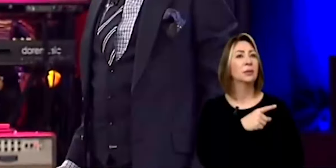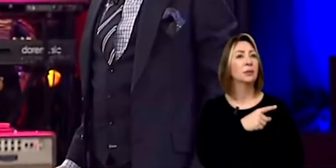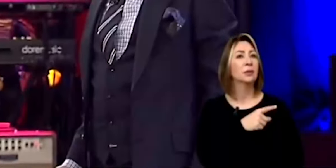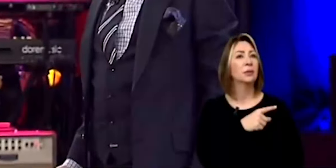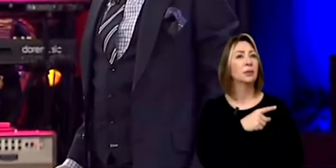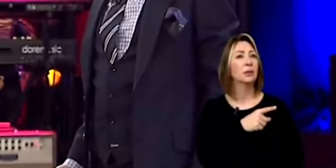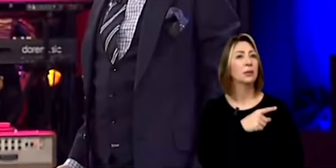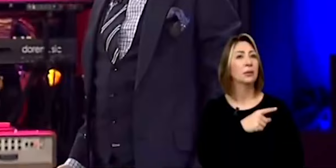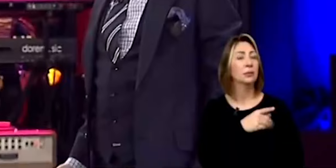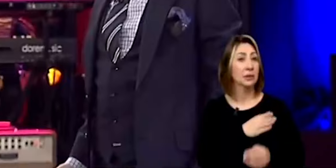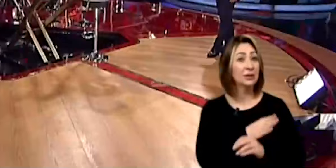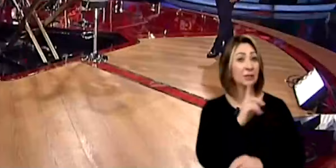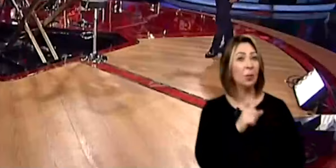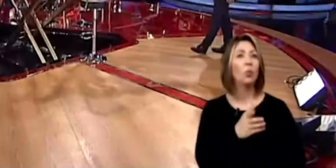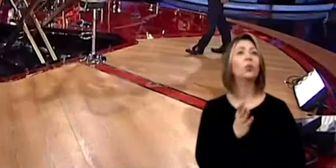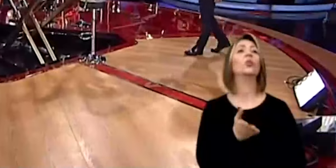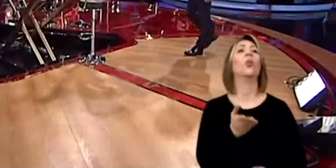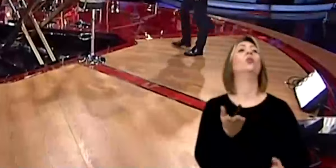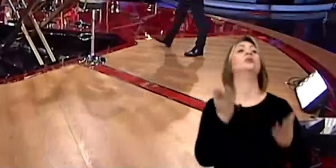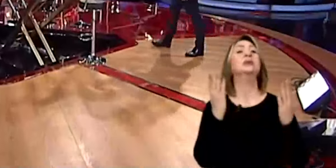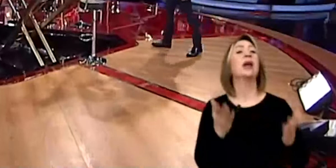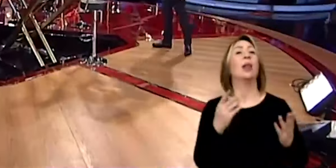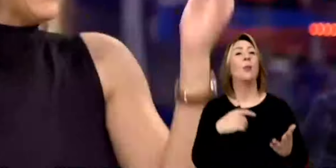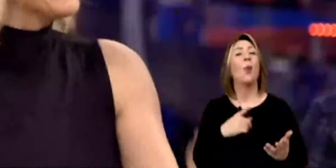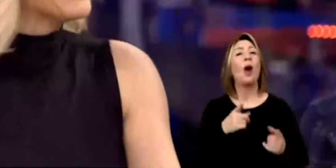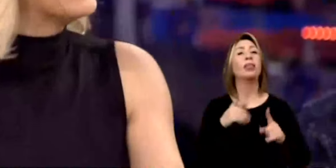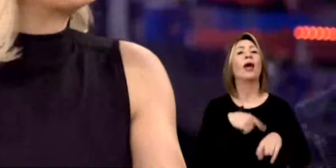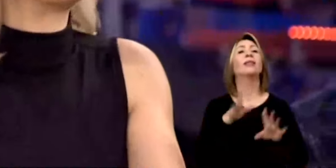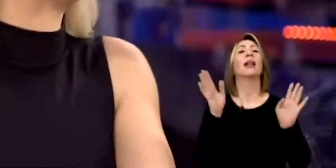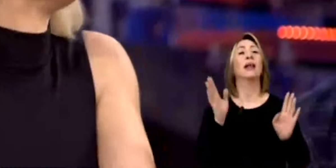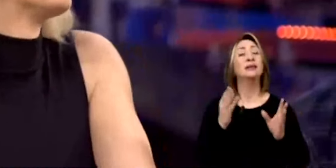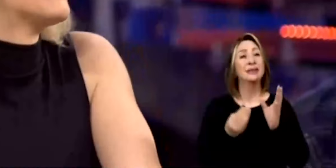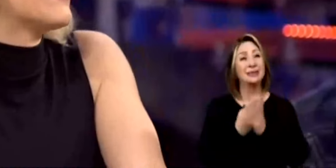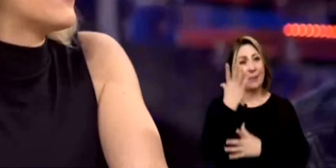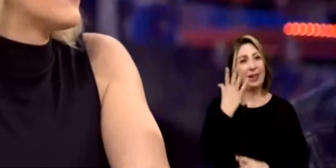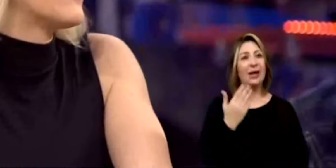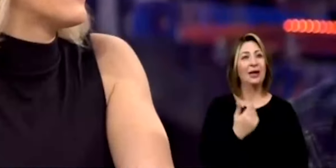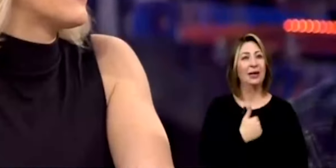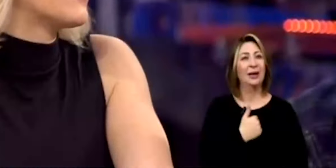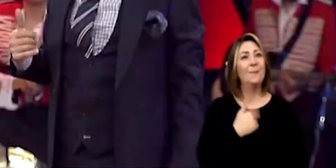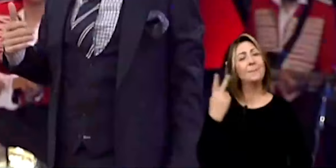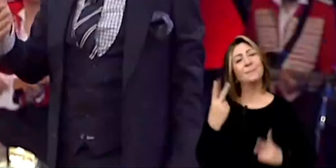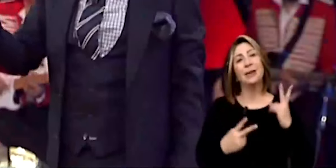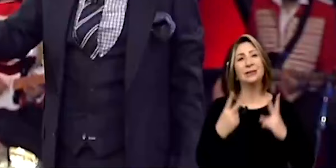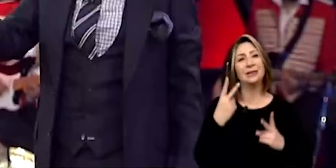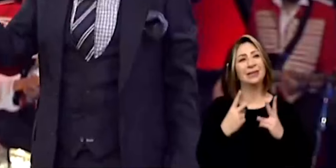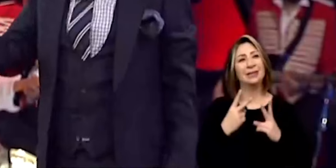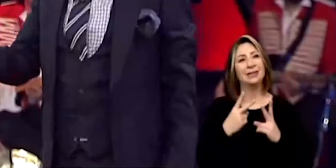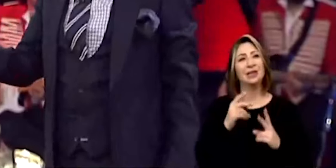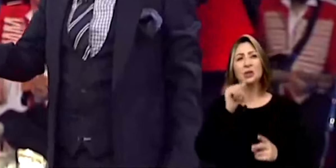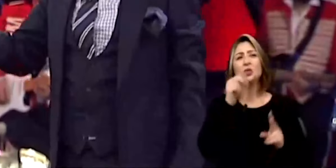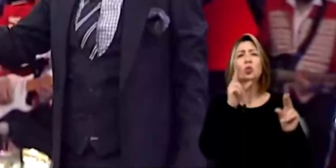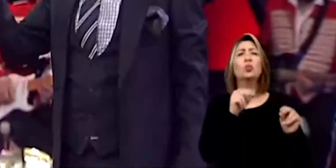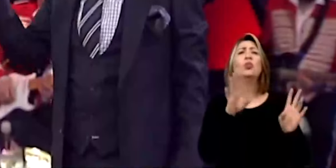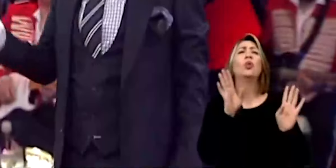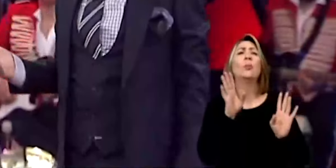Gerçekten mi? O kadar da değil. Mesela ben yani. sabahları bazen hiç